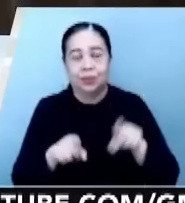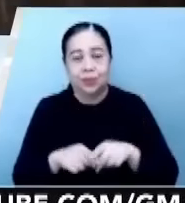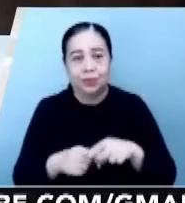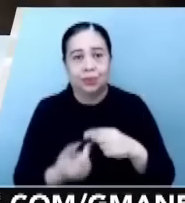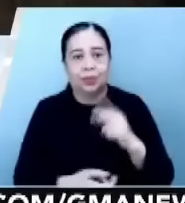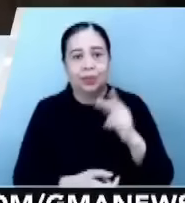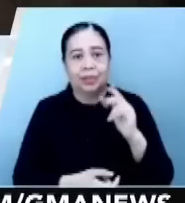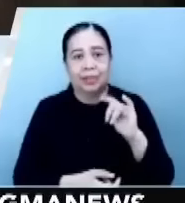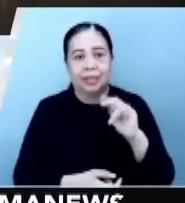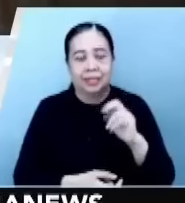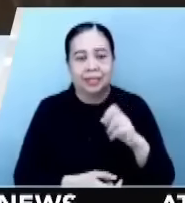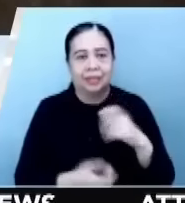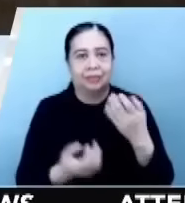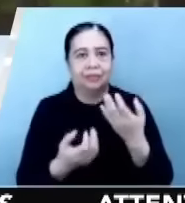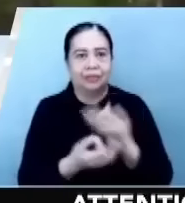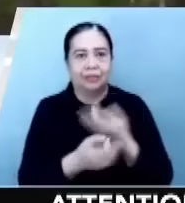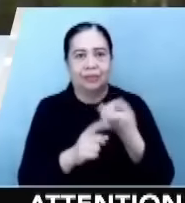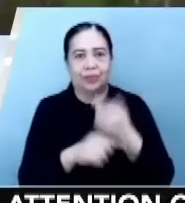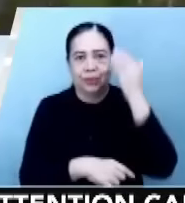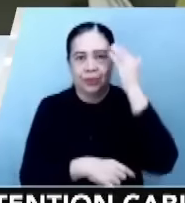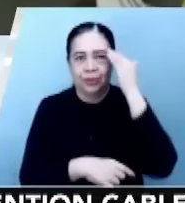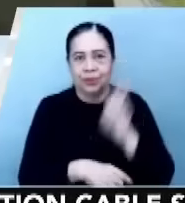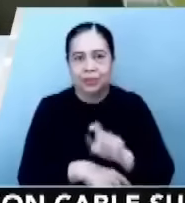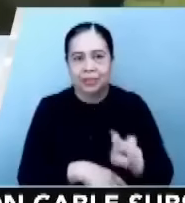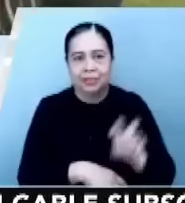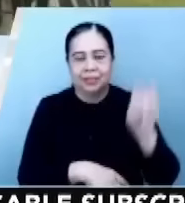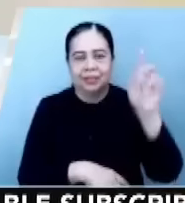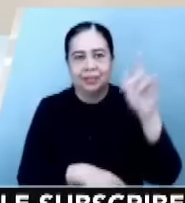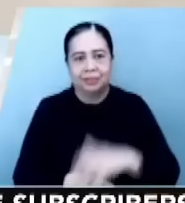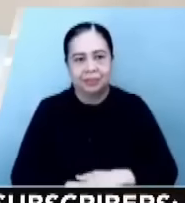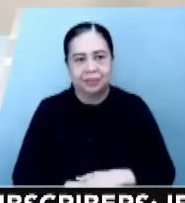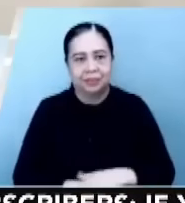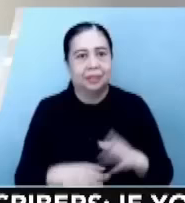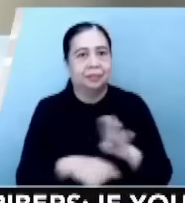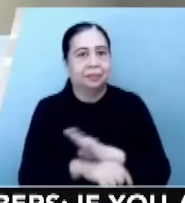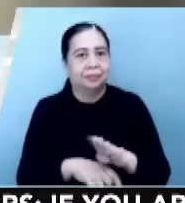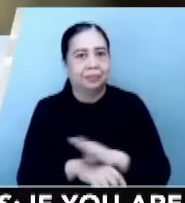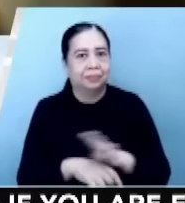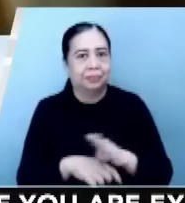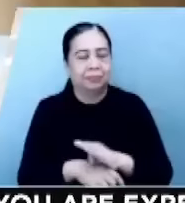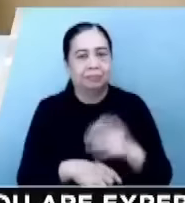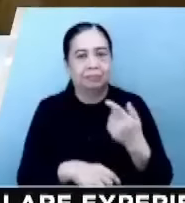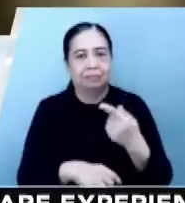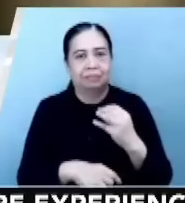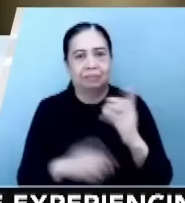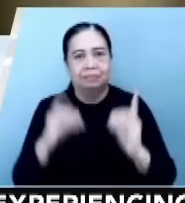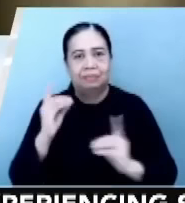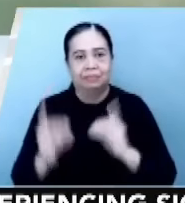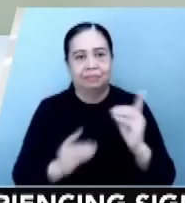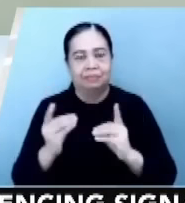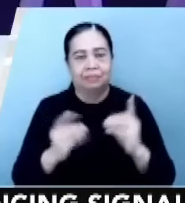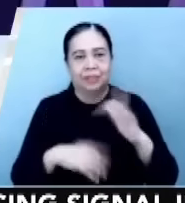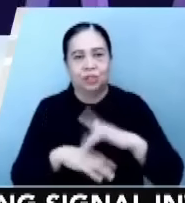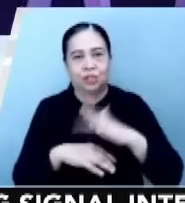na fresh from her South Korea trip at busy ngayon sa upcoming GMA drama series na Shining